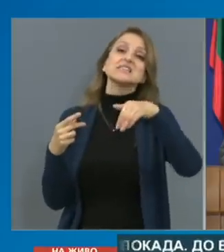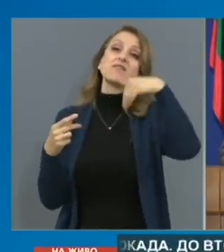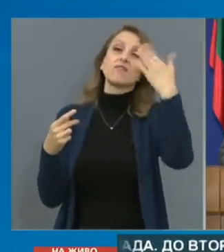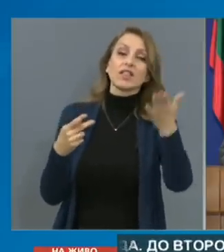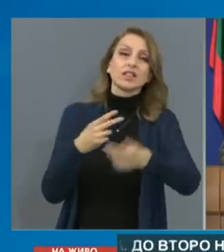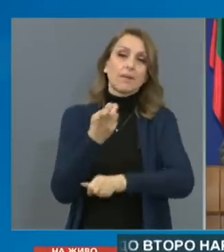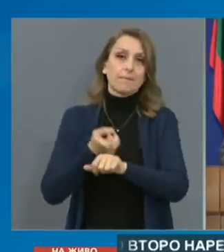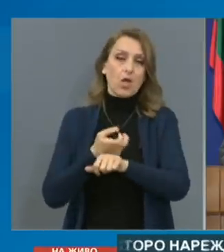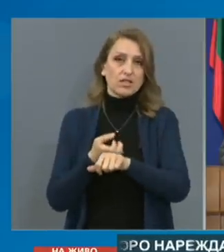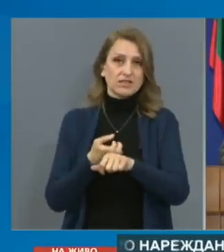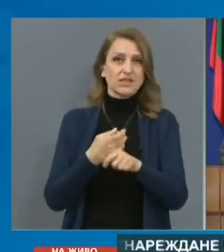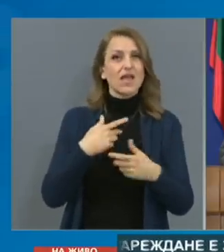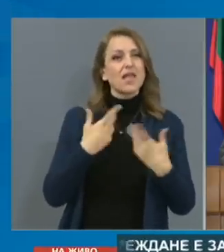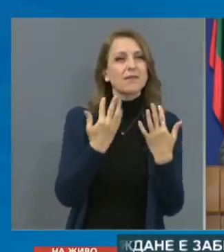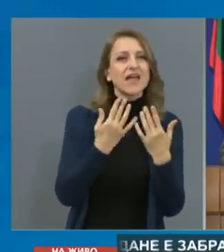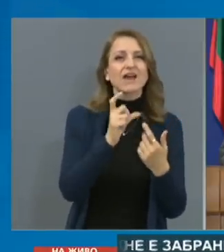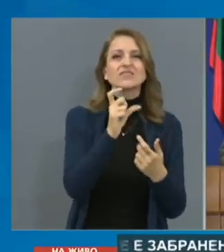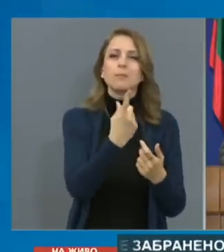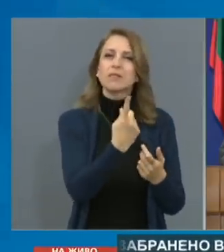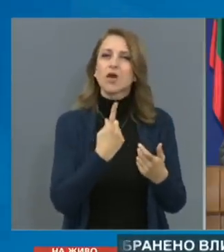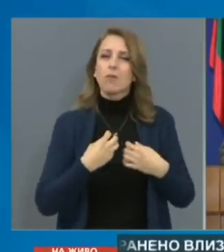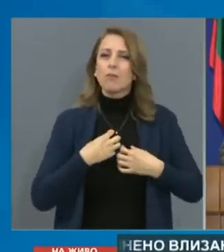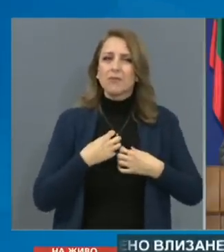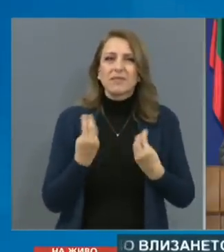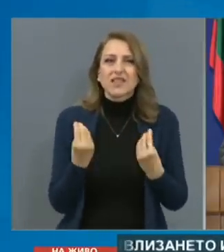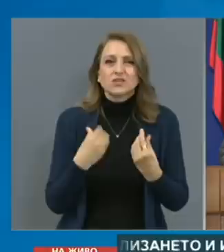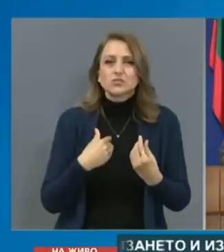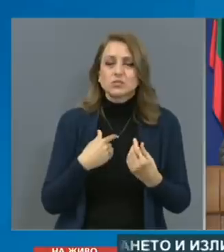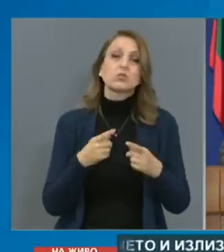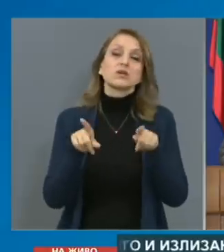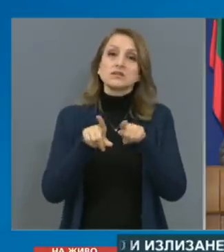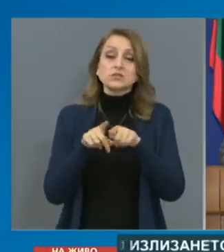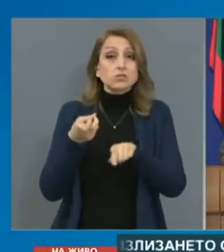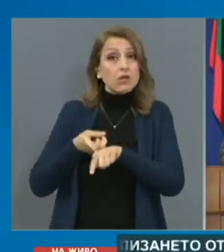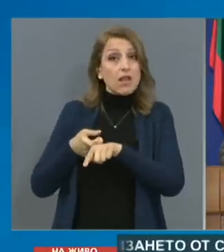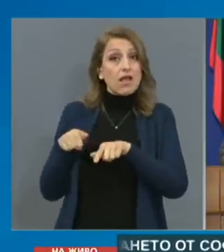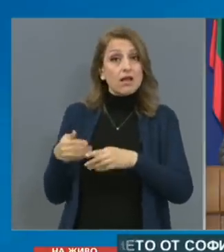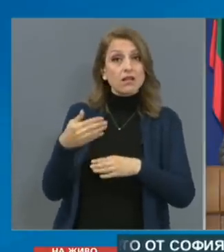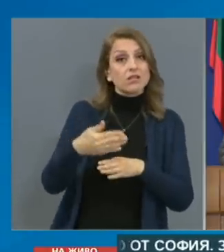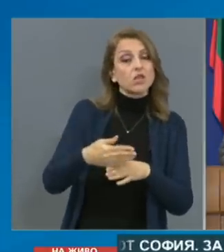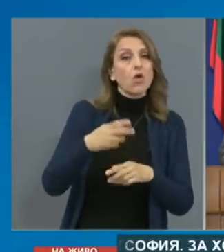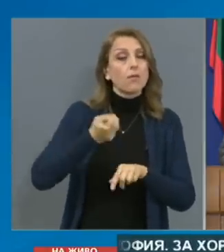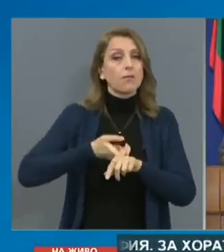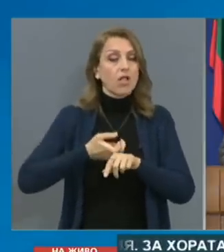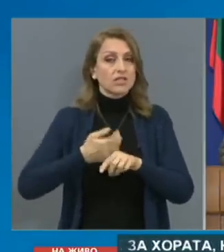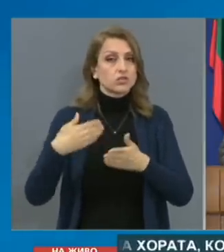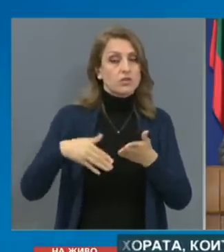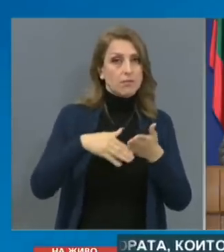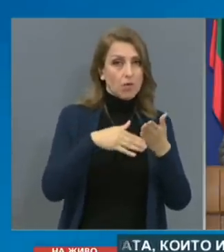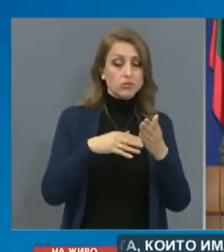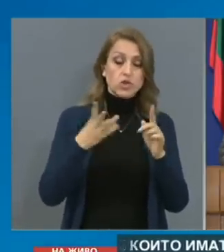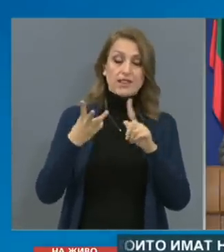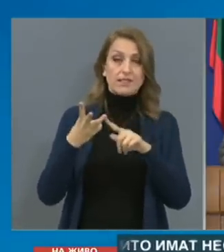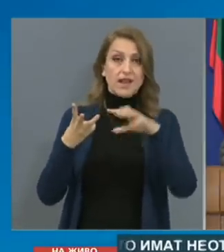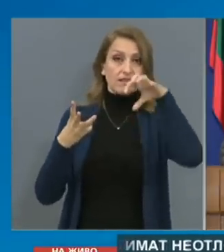болничната помощ. И съответно лекари от доболничната помощ и от спешни медицински звена.